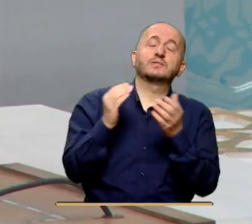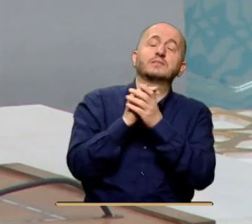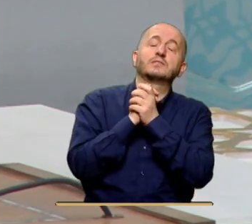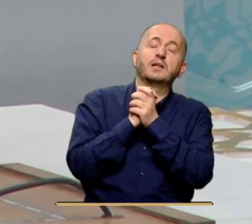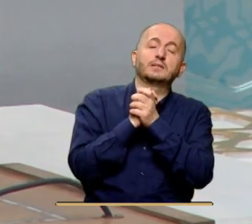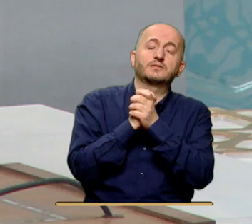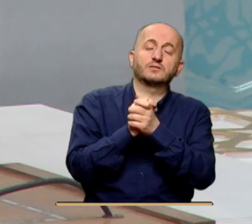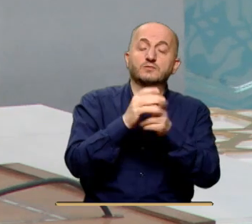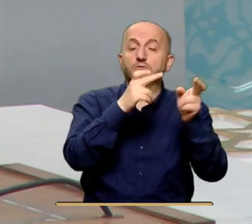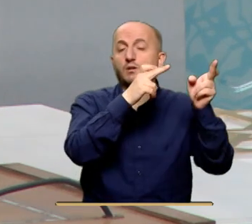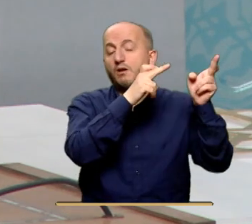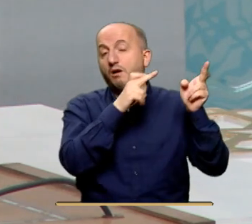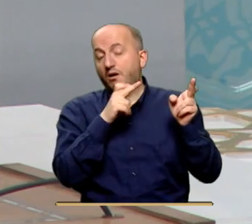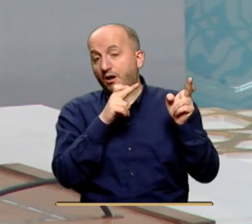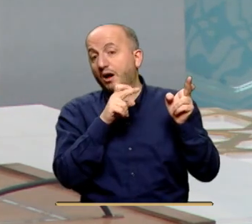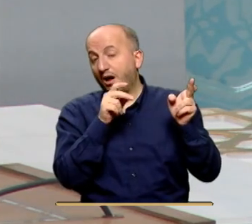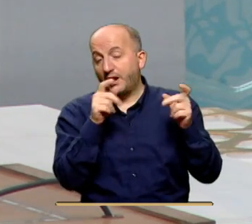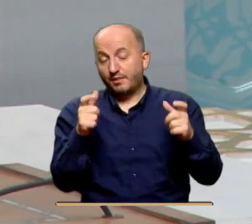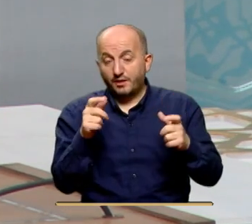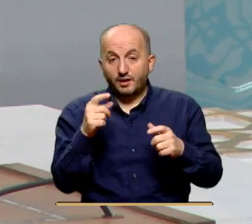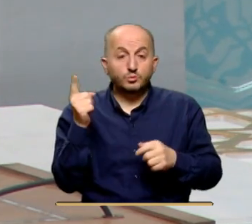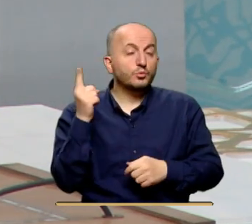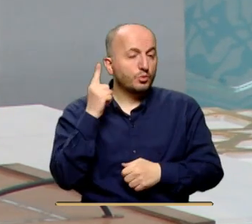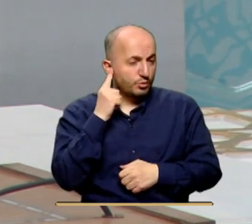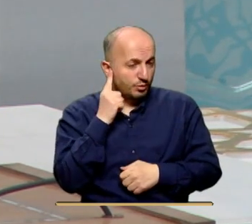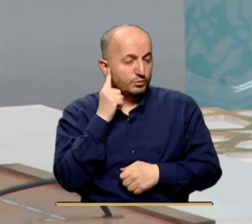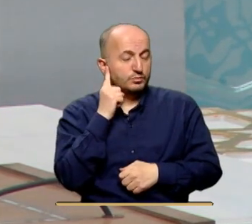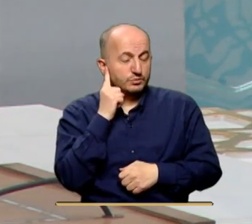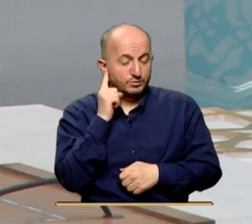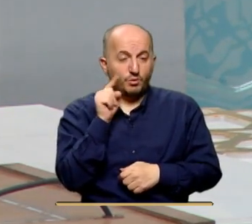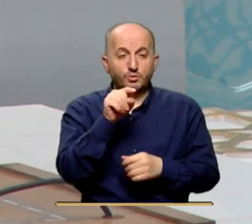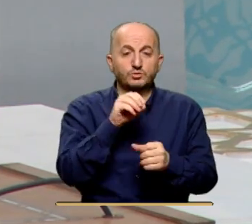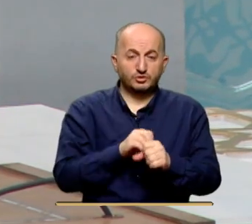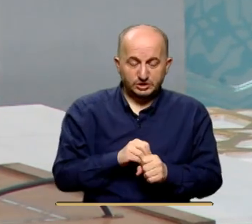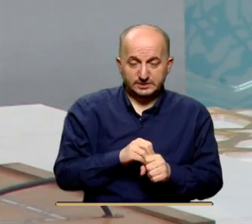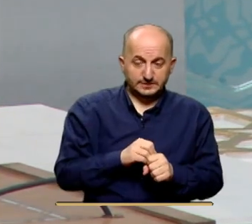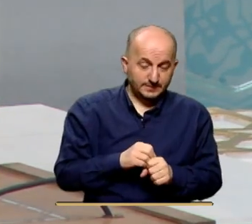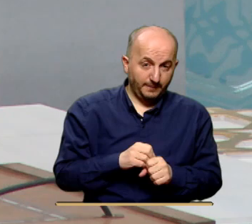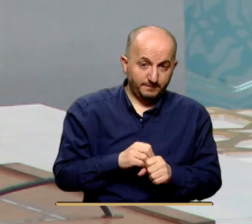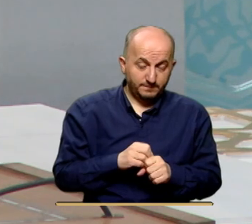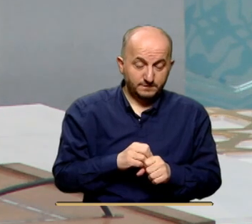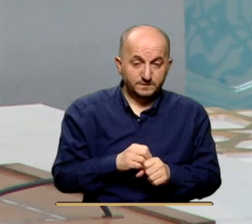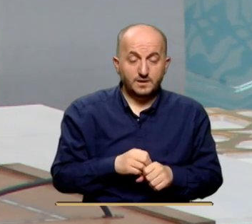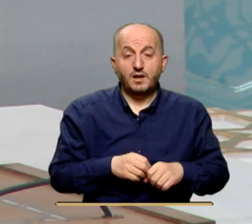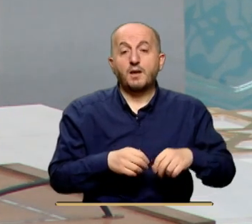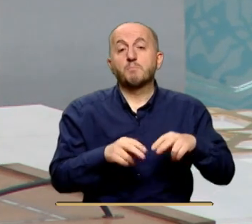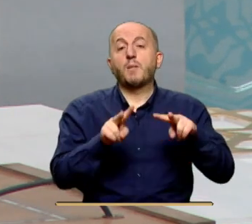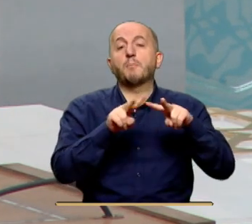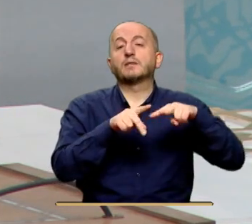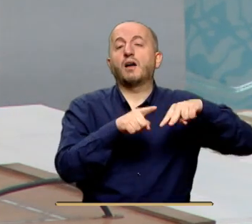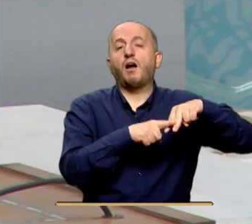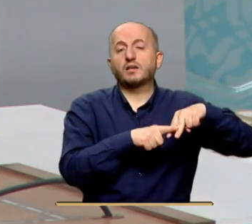duasını Çanakkale'de duyuyoruz değil mi? Onun için Akif,